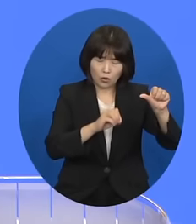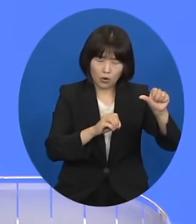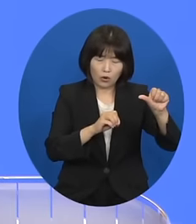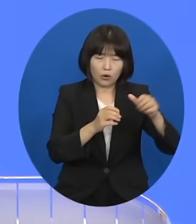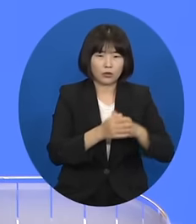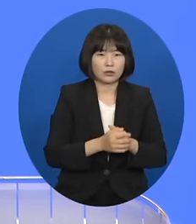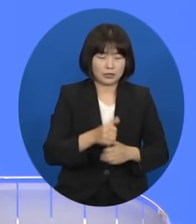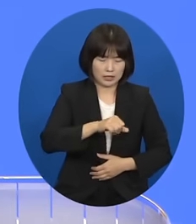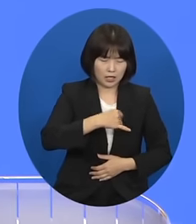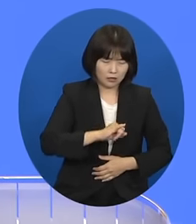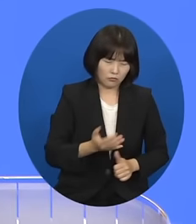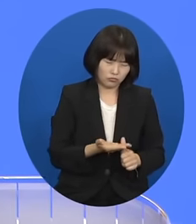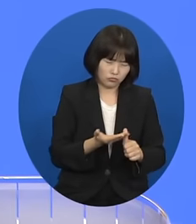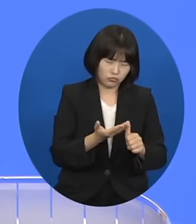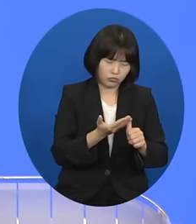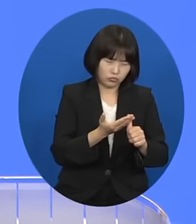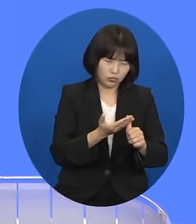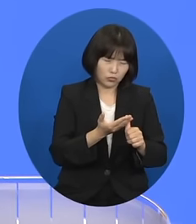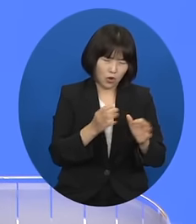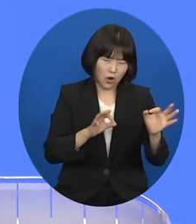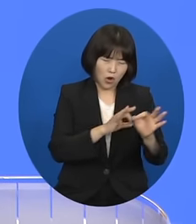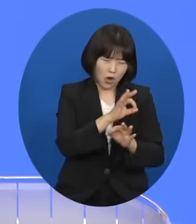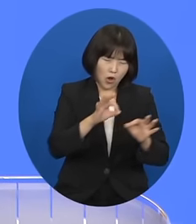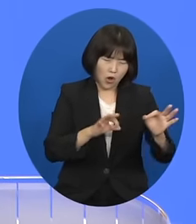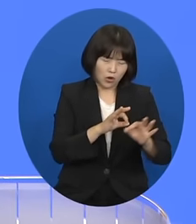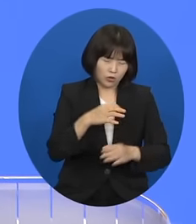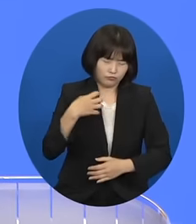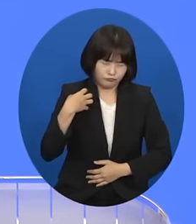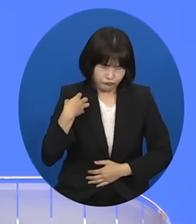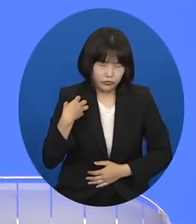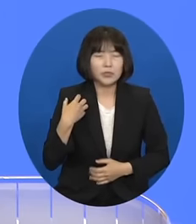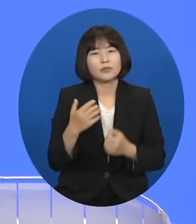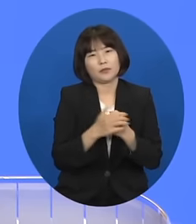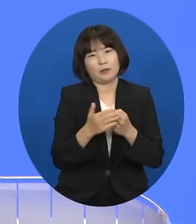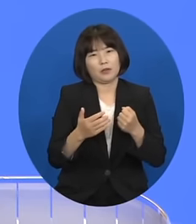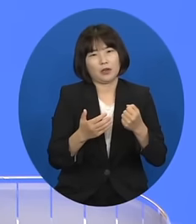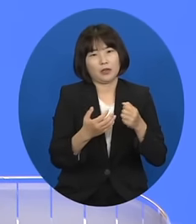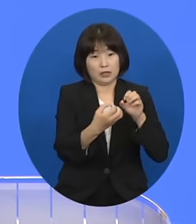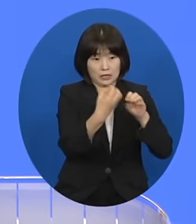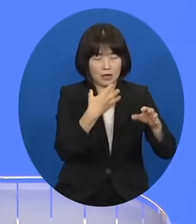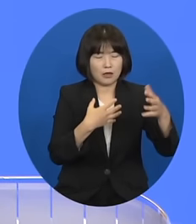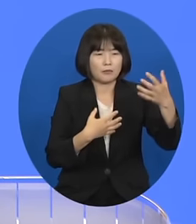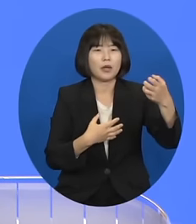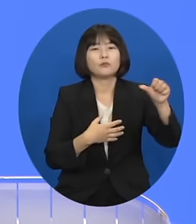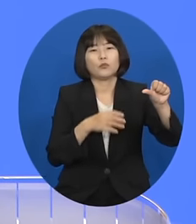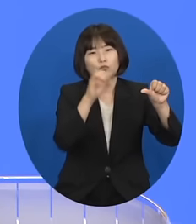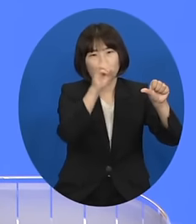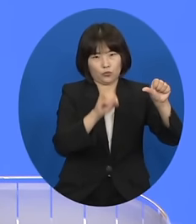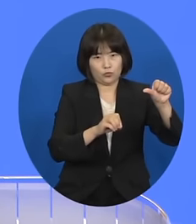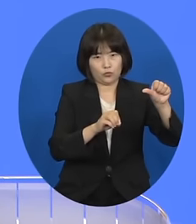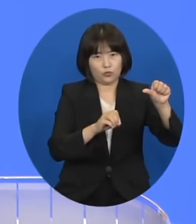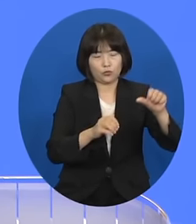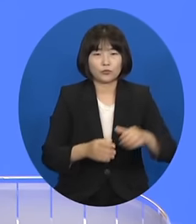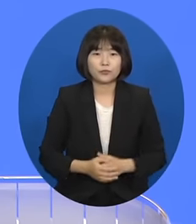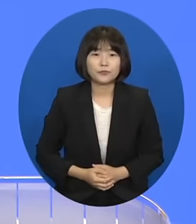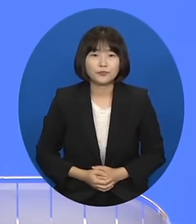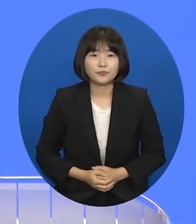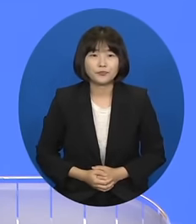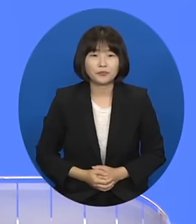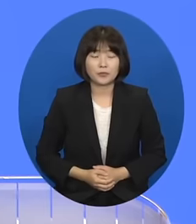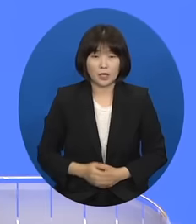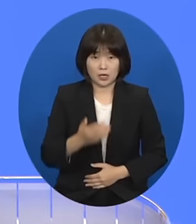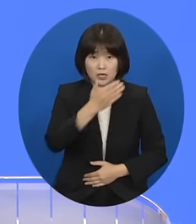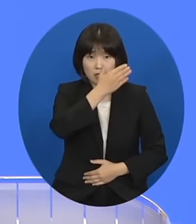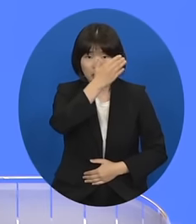또한 자녀를 돌볼 경제적 여유가 없어서 85%입니다. 이게 남성들의 대답이에요. 이 청년들이요,